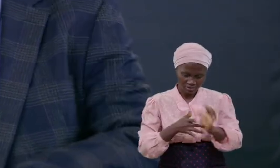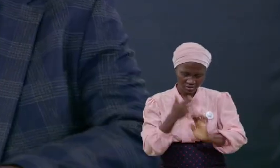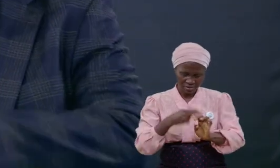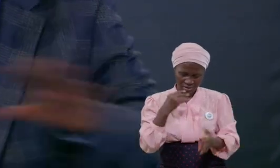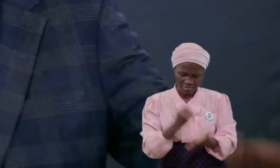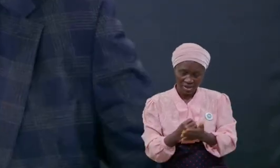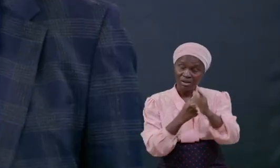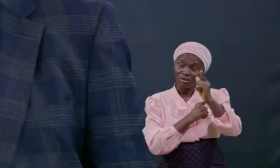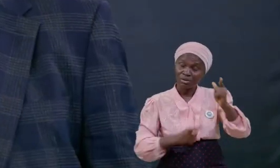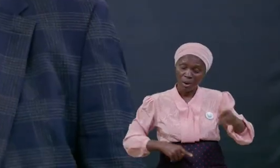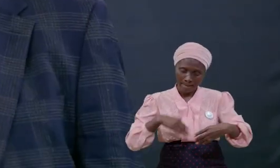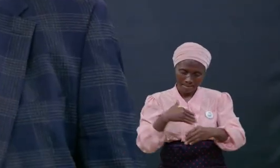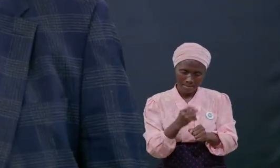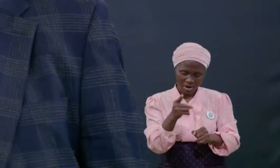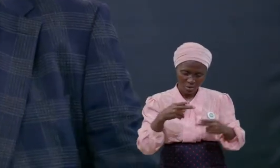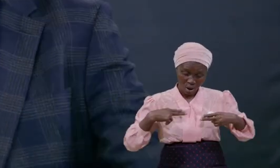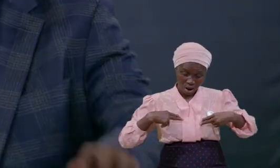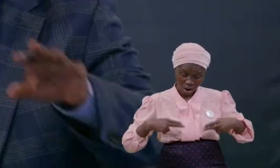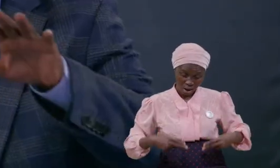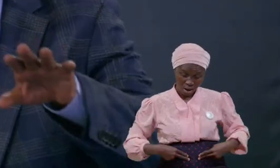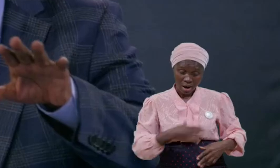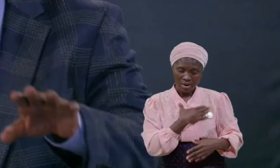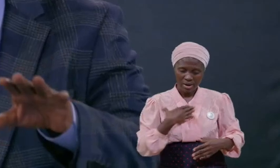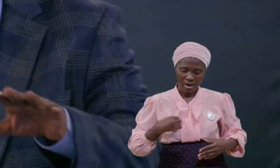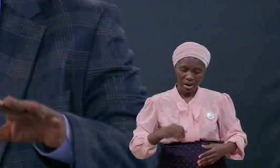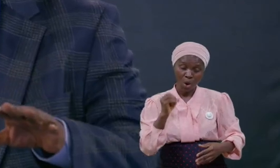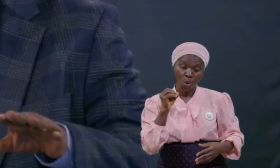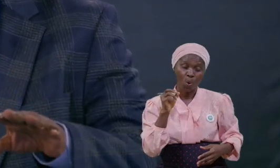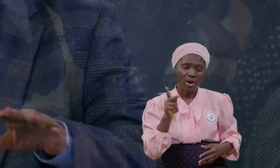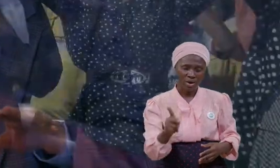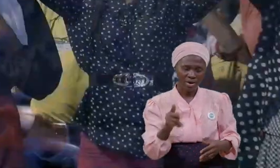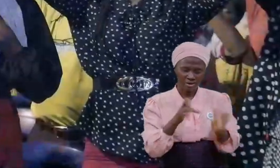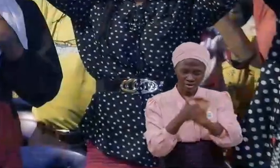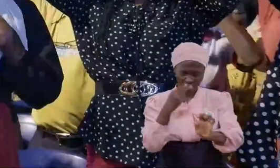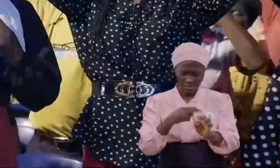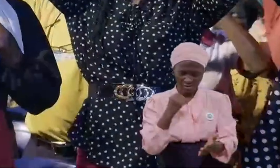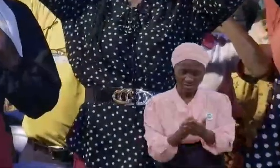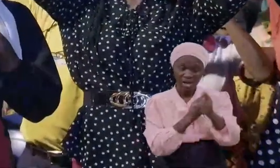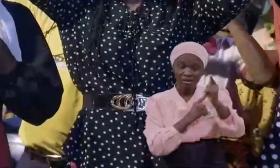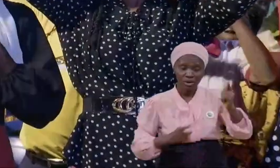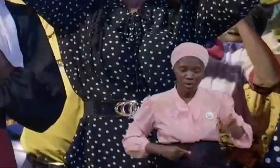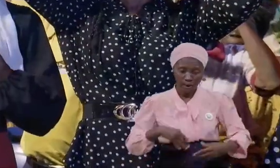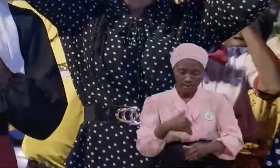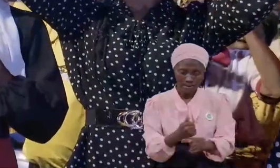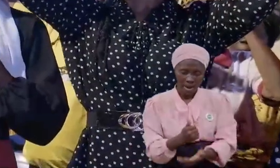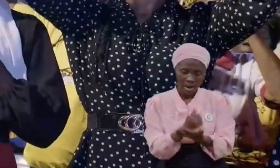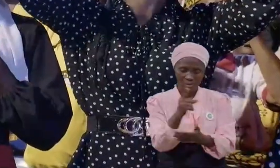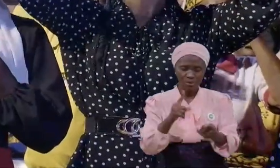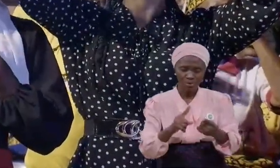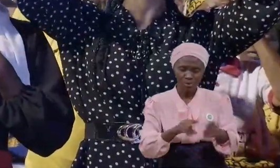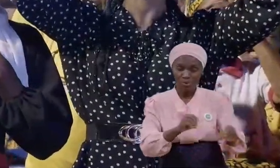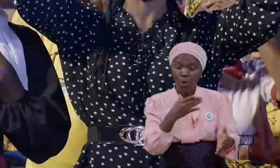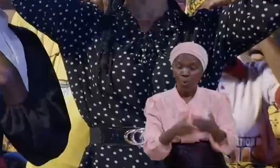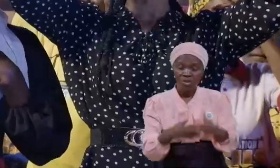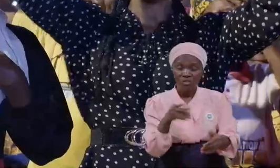le Seigneur vous amène à faire ce que vous n'arrivez pas à faire avant. Il vous a guéri. Vous êtes